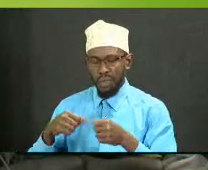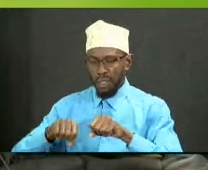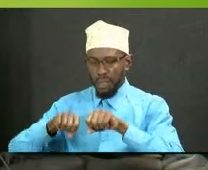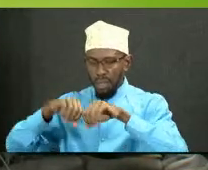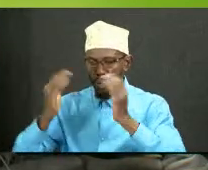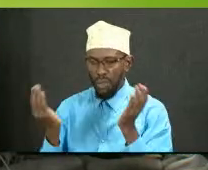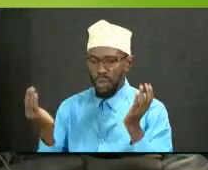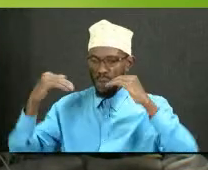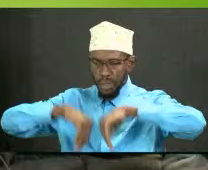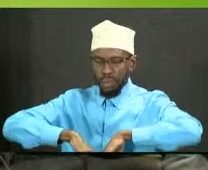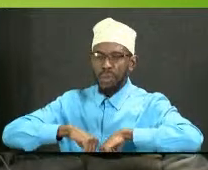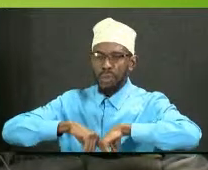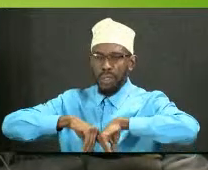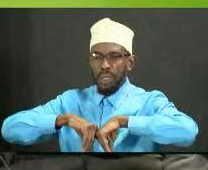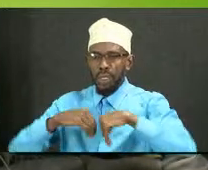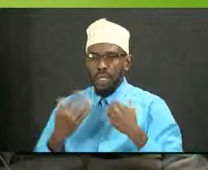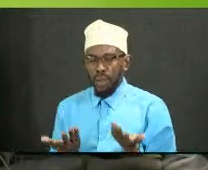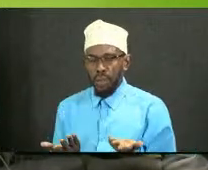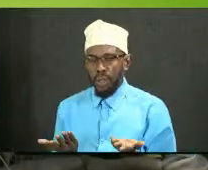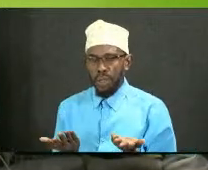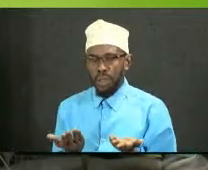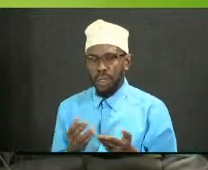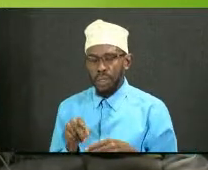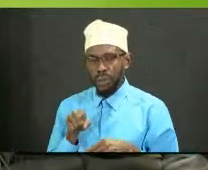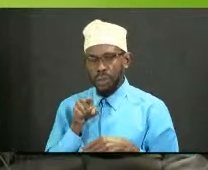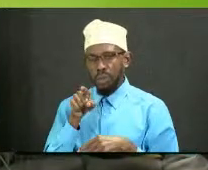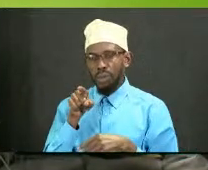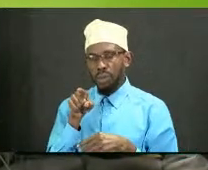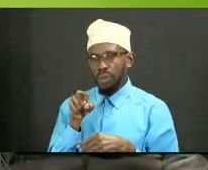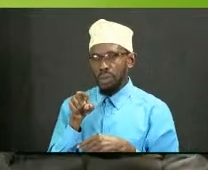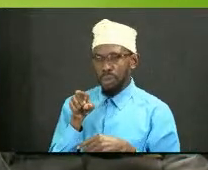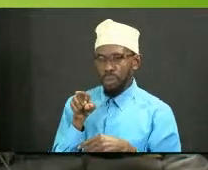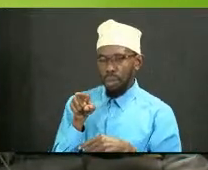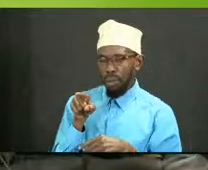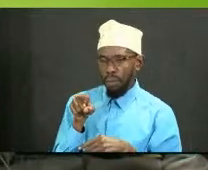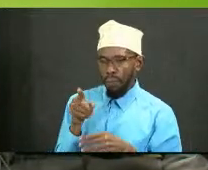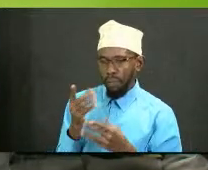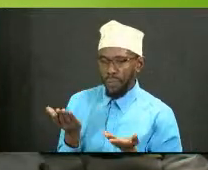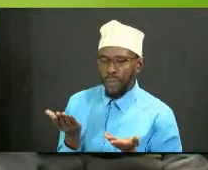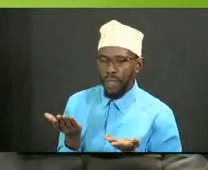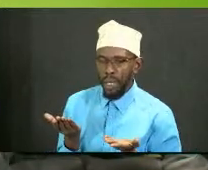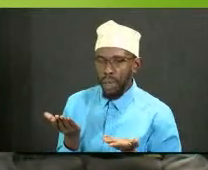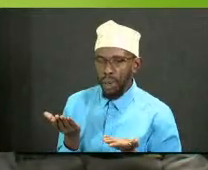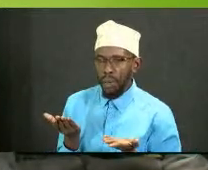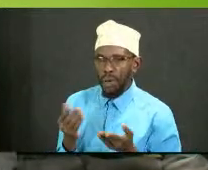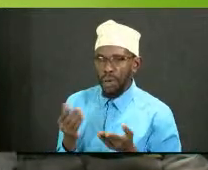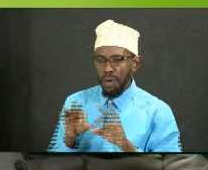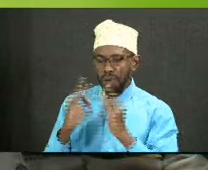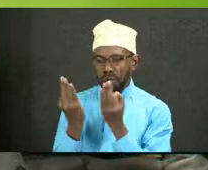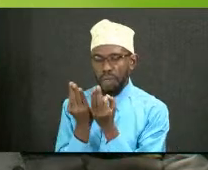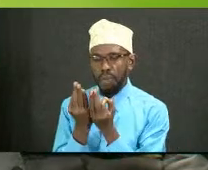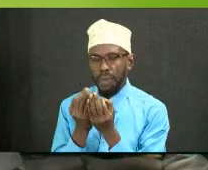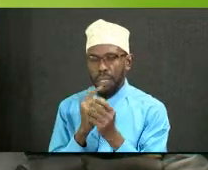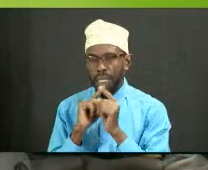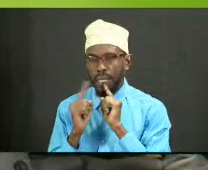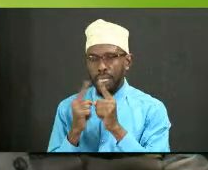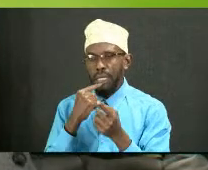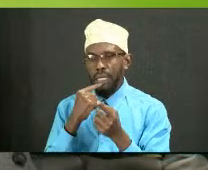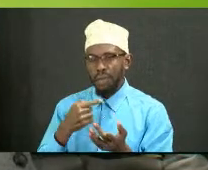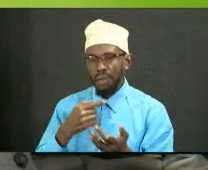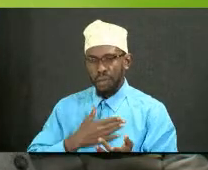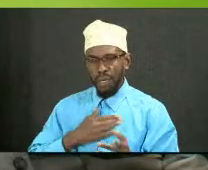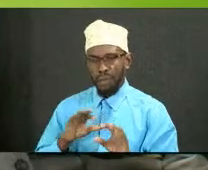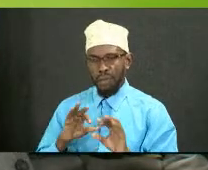Ni vipi unakumbana na hali kama hii wewe kama wewe na pia kuelezea familia yako na jinsi